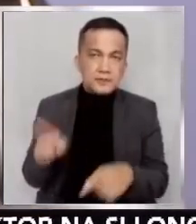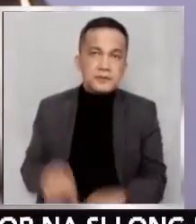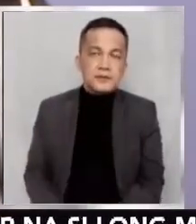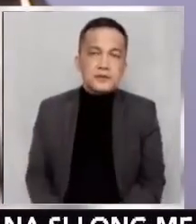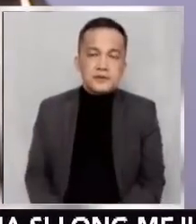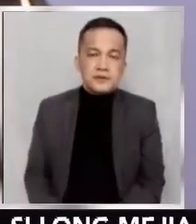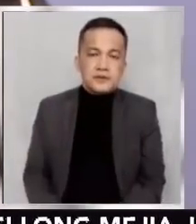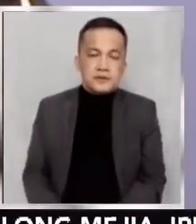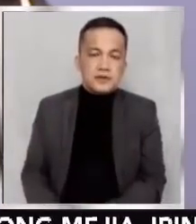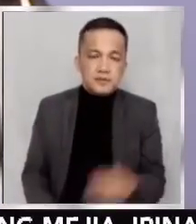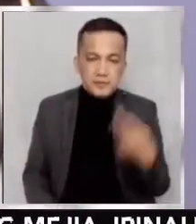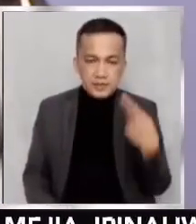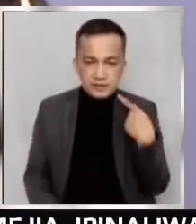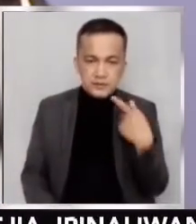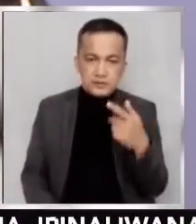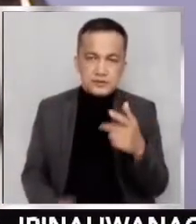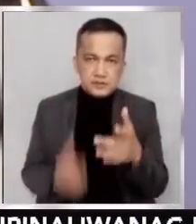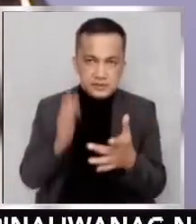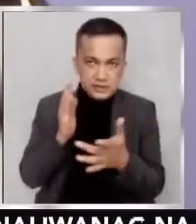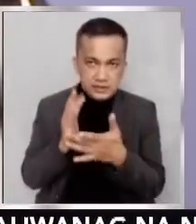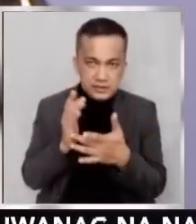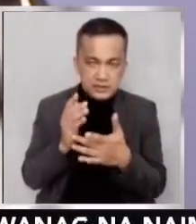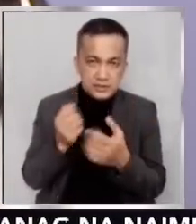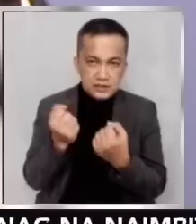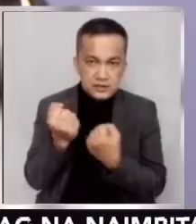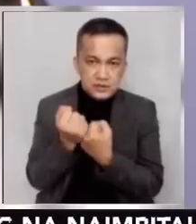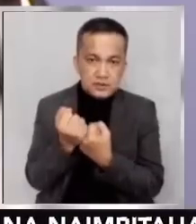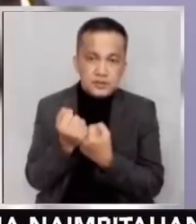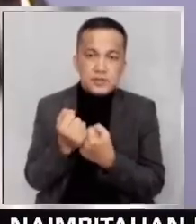support, meron tayong binibigay na